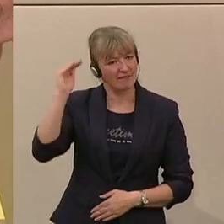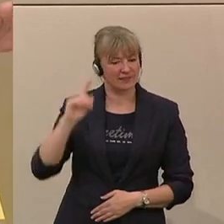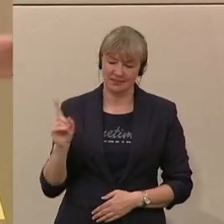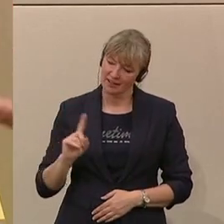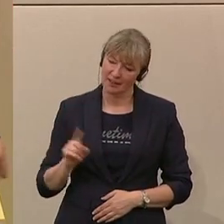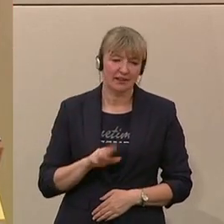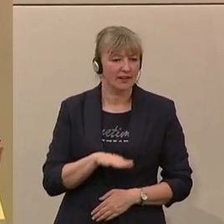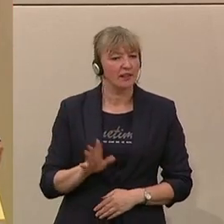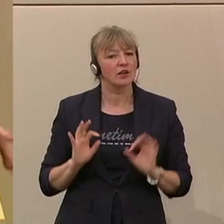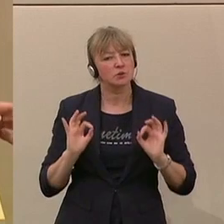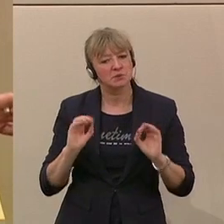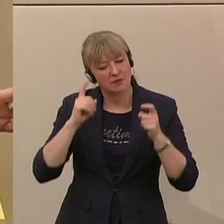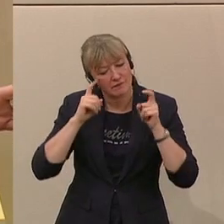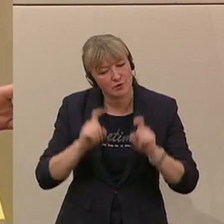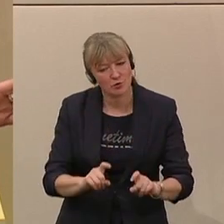haben